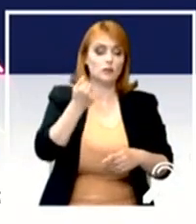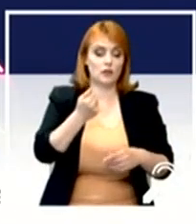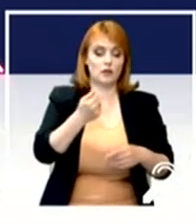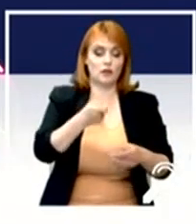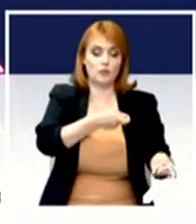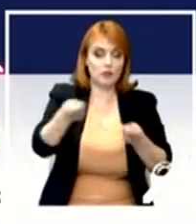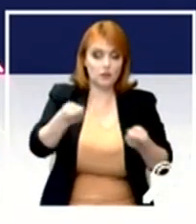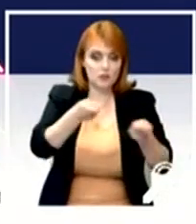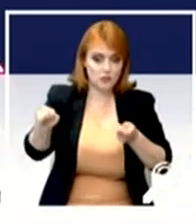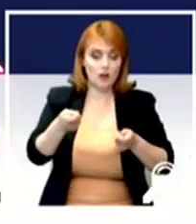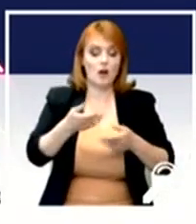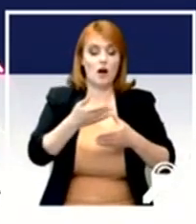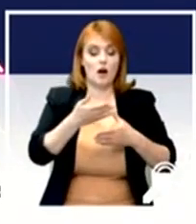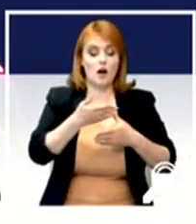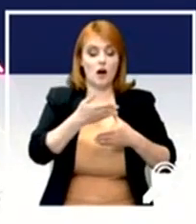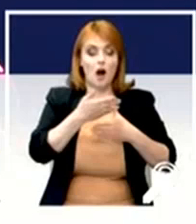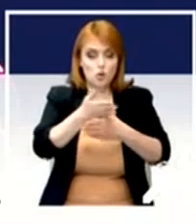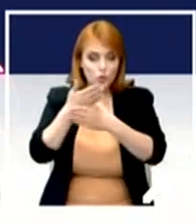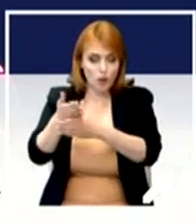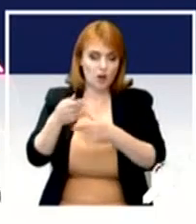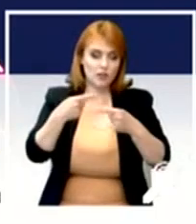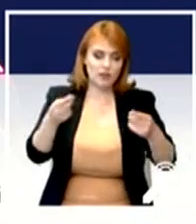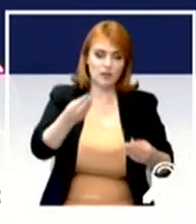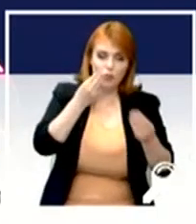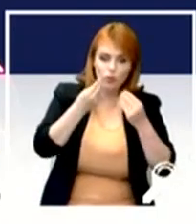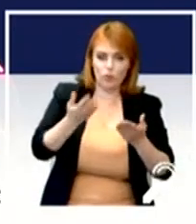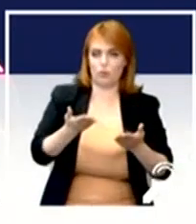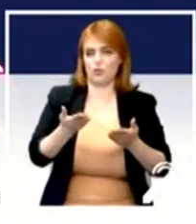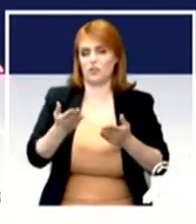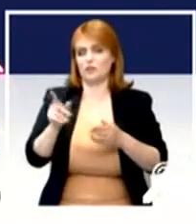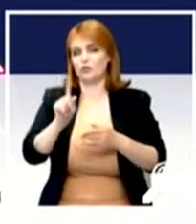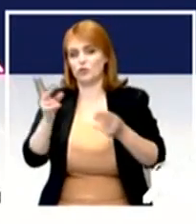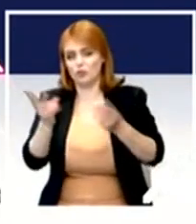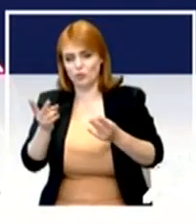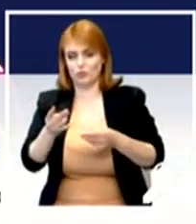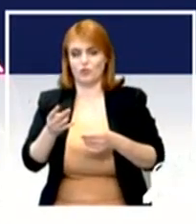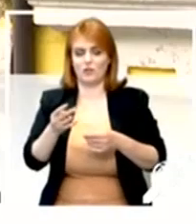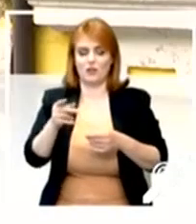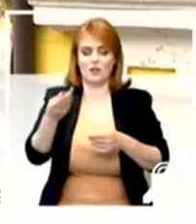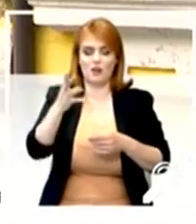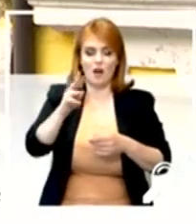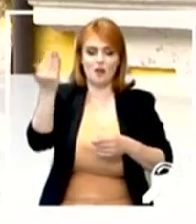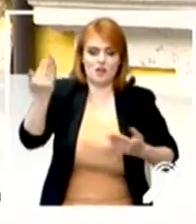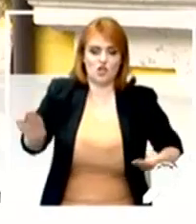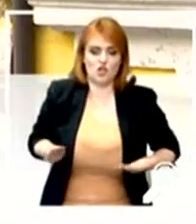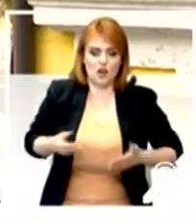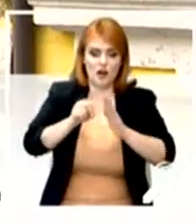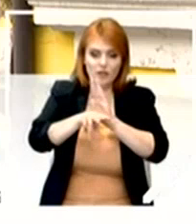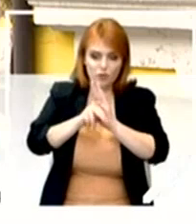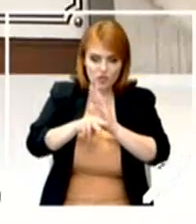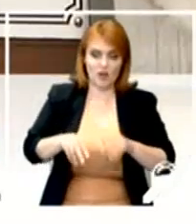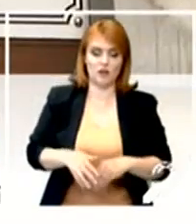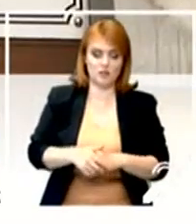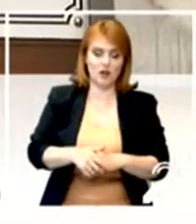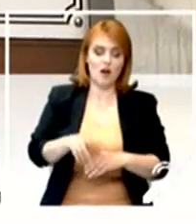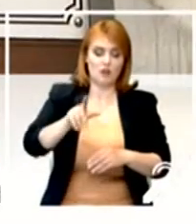pe bază de semnături false, a bunurilor alimentare și nealimentare necesare pentru traiul refugiaților. Suspecții sunt din Chișinău, dar și din